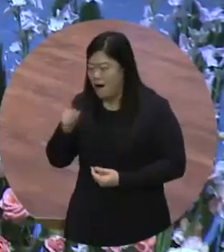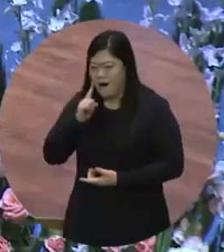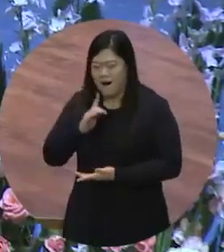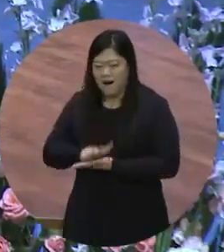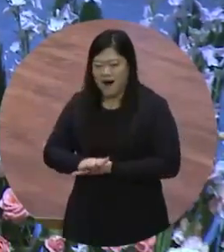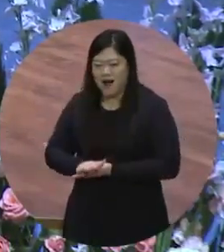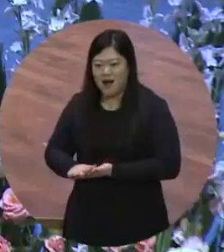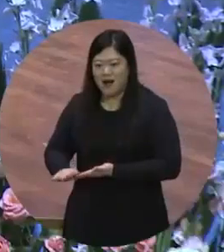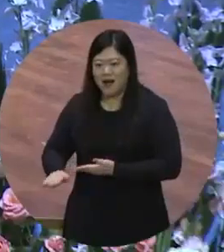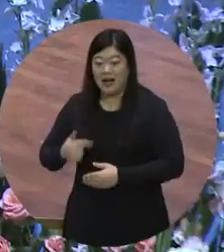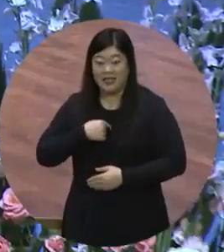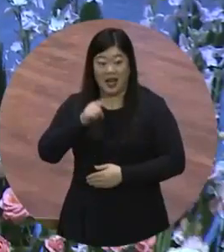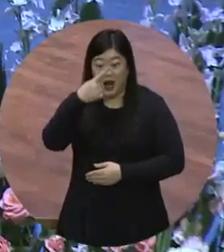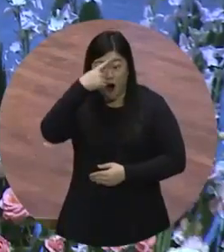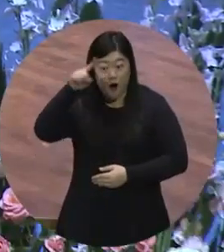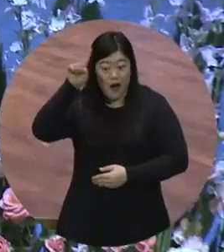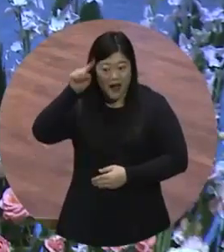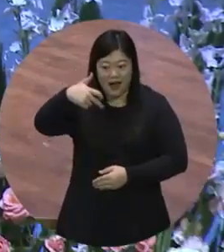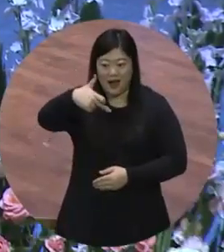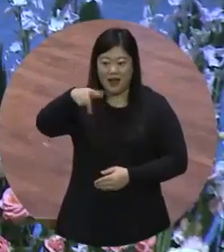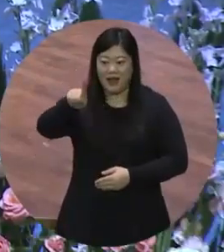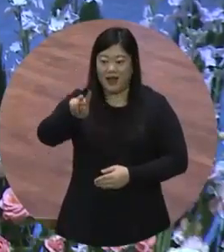나 깜짝하고 살아. 나 못 살아요.